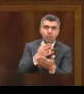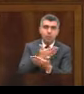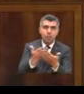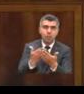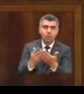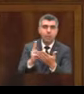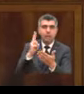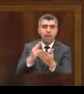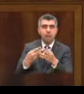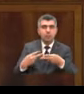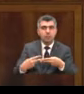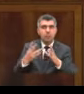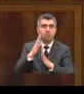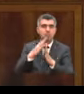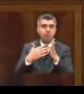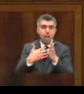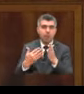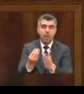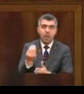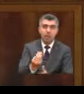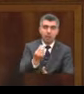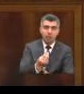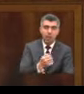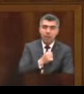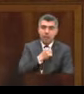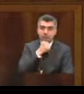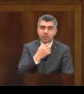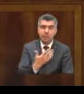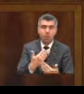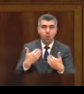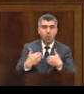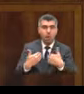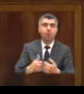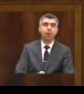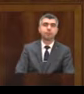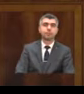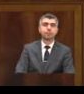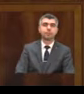مجموعة من البرامج خاصة بالطفولة بالمسنين بالأشخاص في وضعية إعاقة.